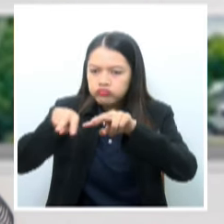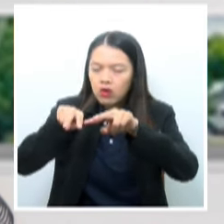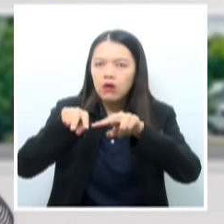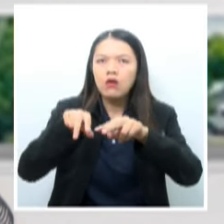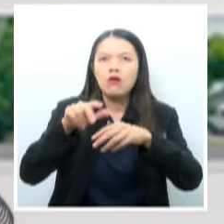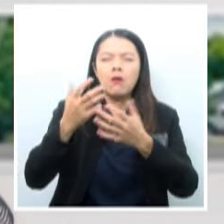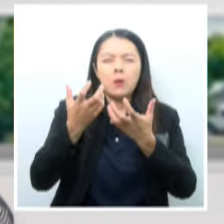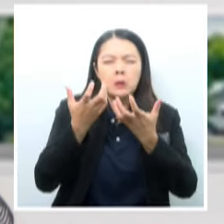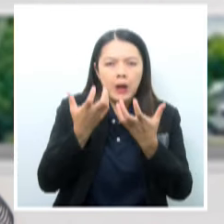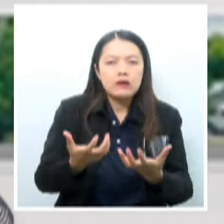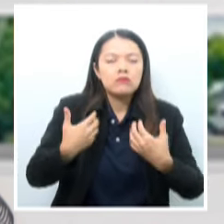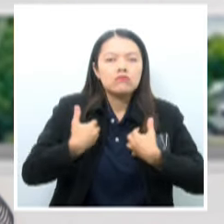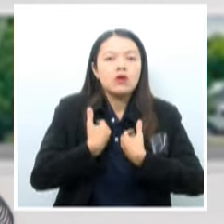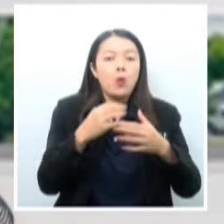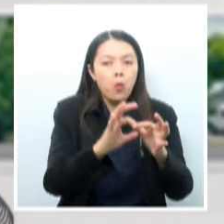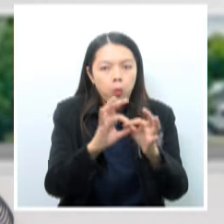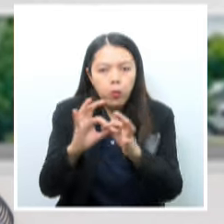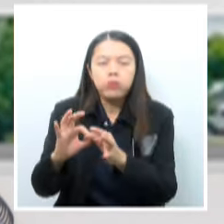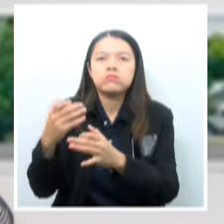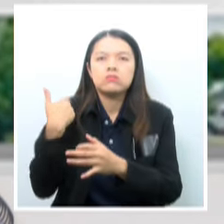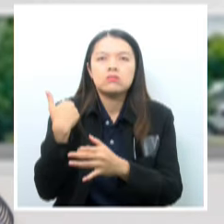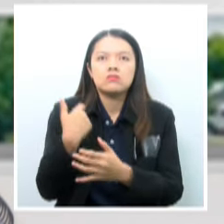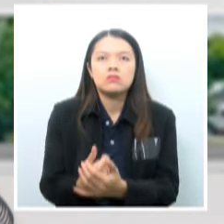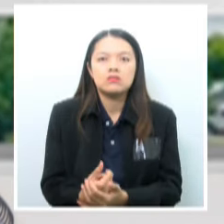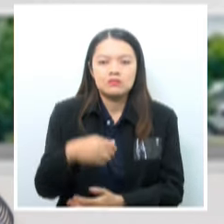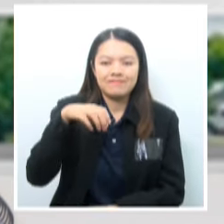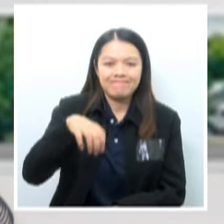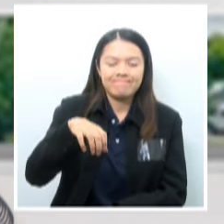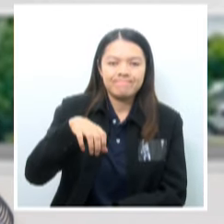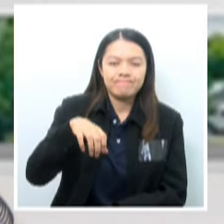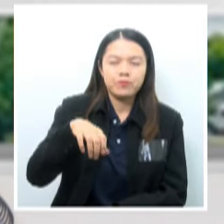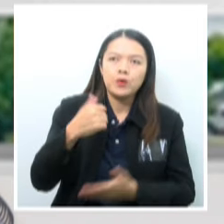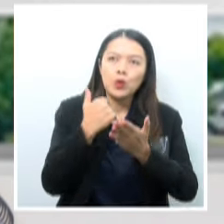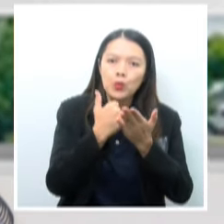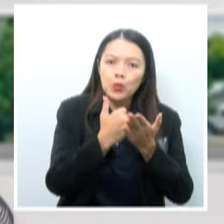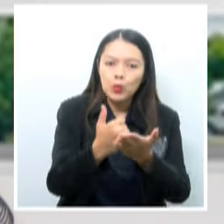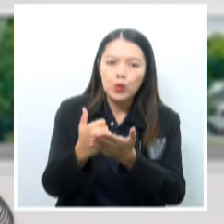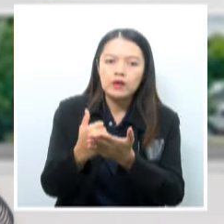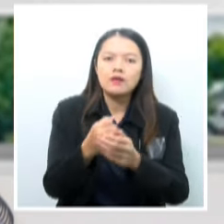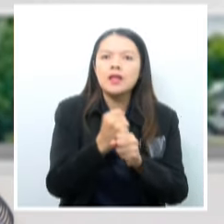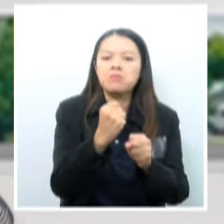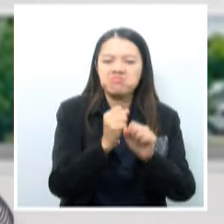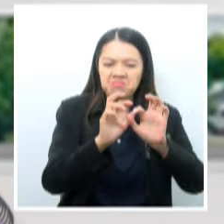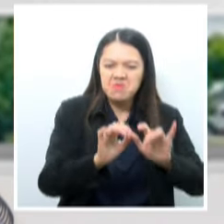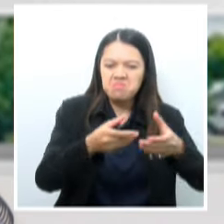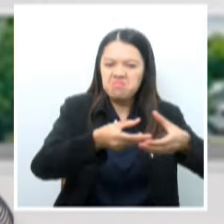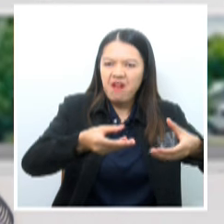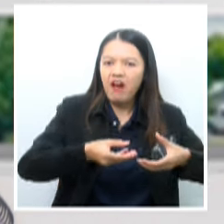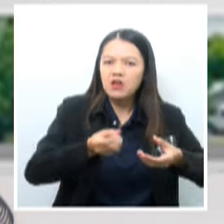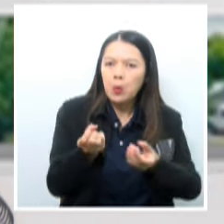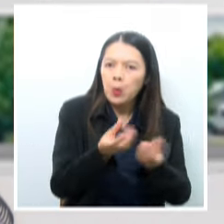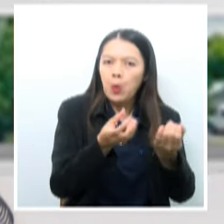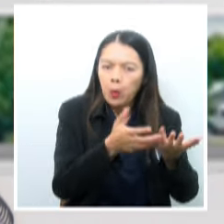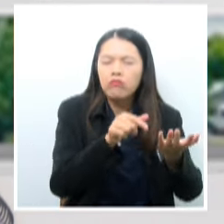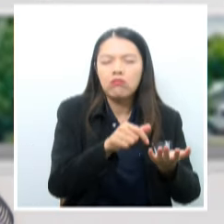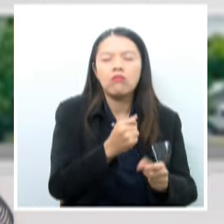การความเป็นห่วงเป็นใยอะไรก็ตามจุดสำคัญอันนึงคือลดเรื่องการรายงานสำนักติดตาม